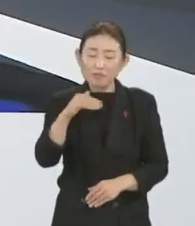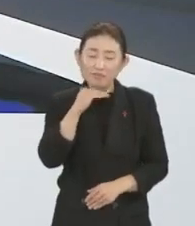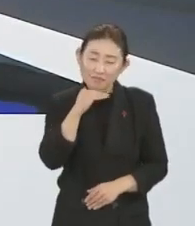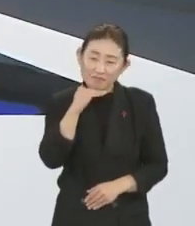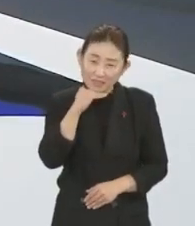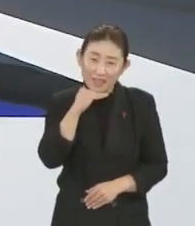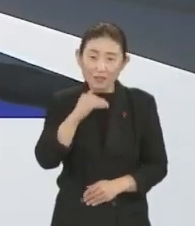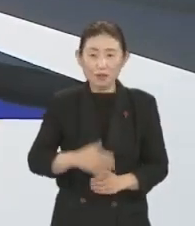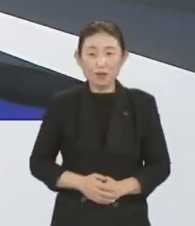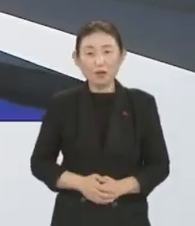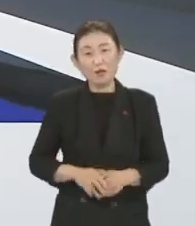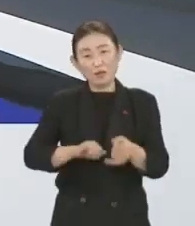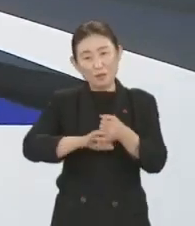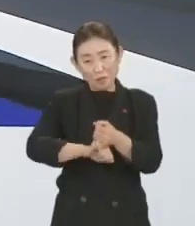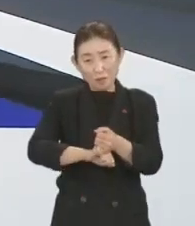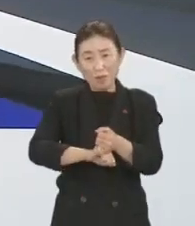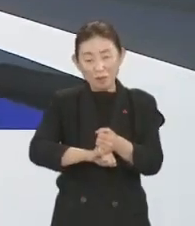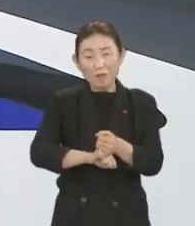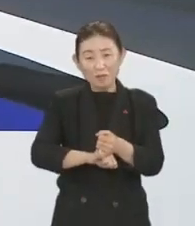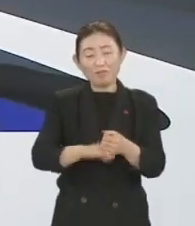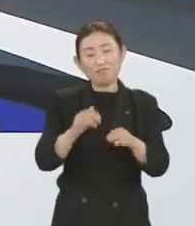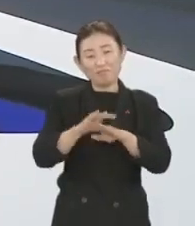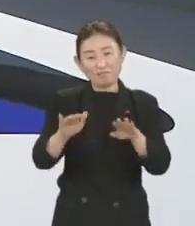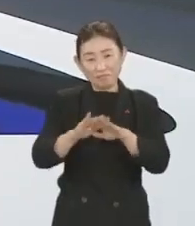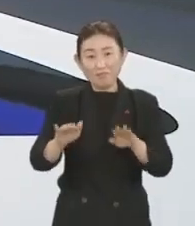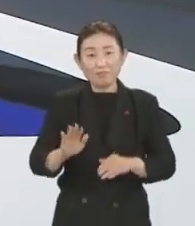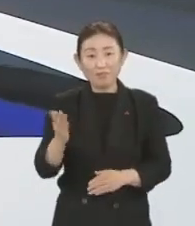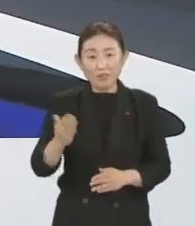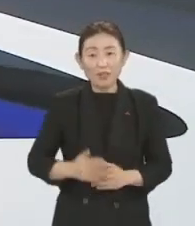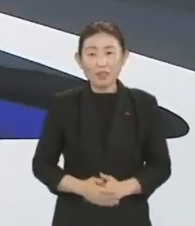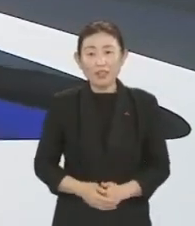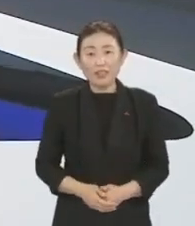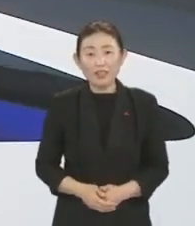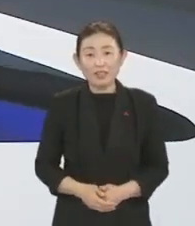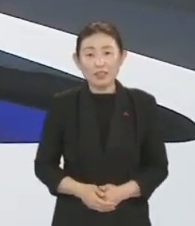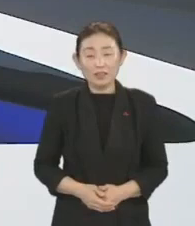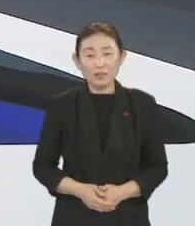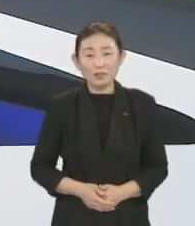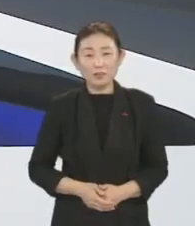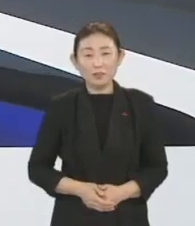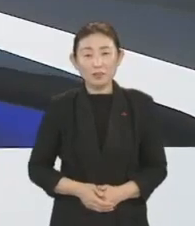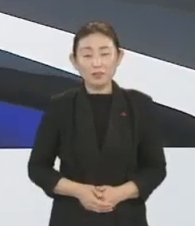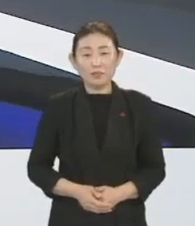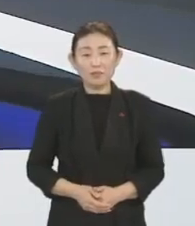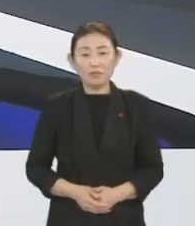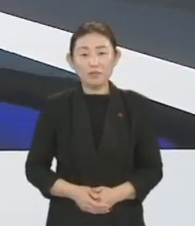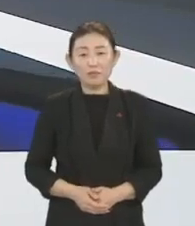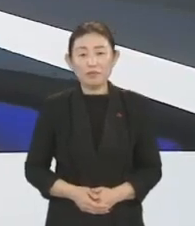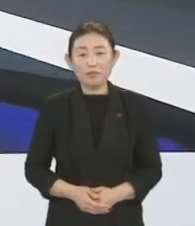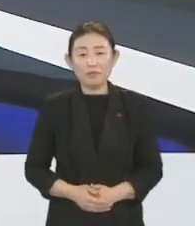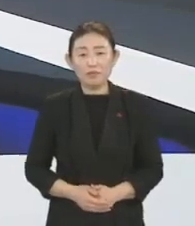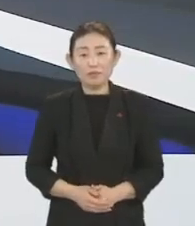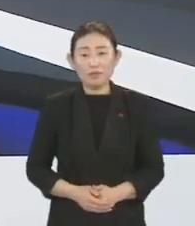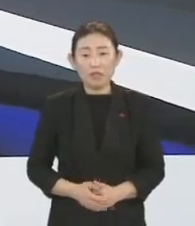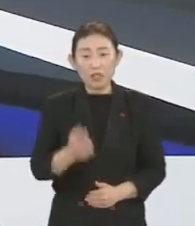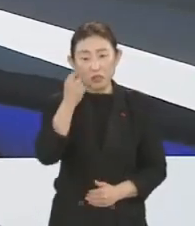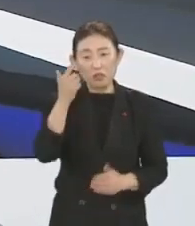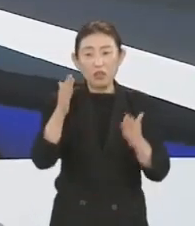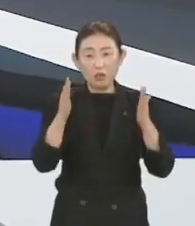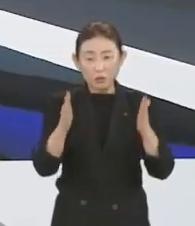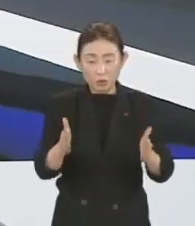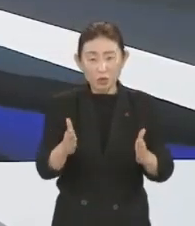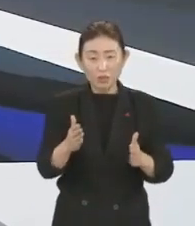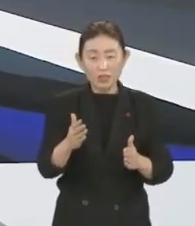주시면은 꼭 반드시 또 관찰을 해내겠습니다. 예, 긴 호흡을 가지고 지켜봐달라는 네. 말씀을 네네. 해주셨는데, 지난 6개월 동안은